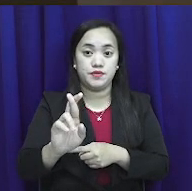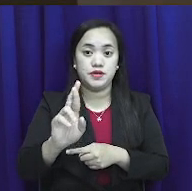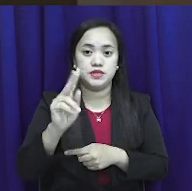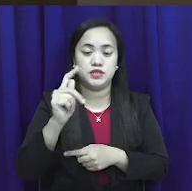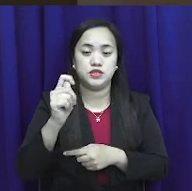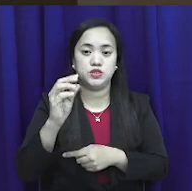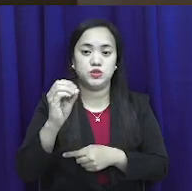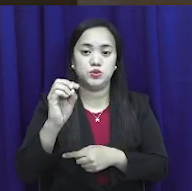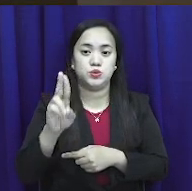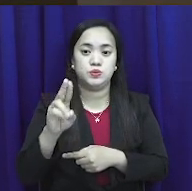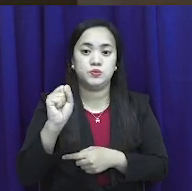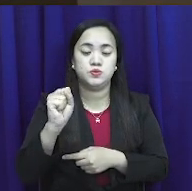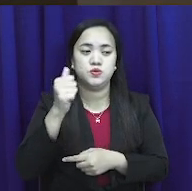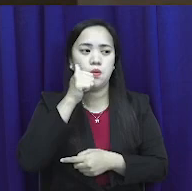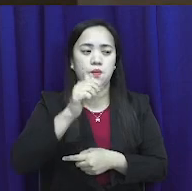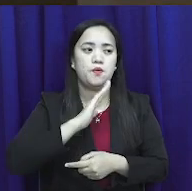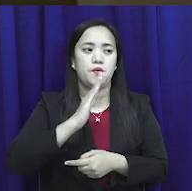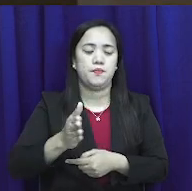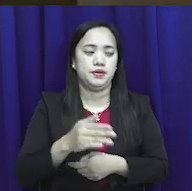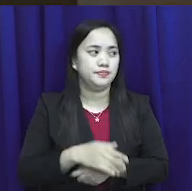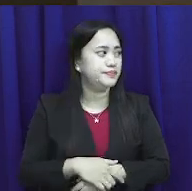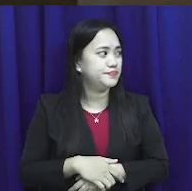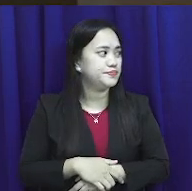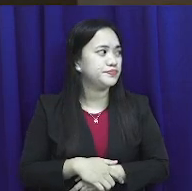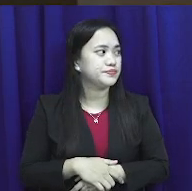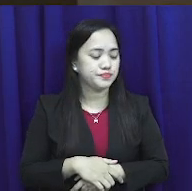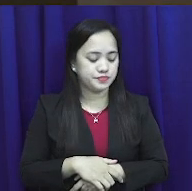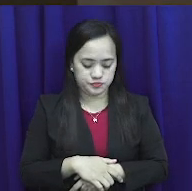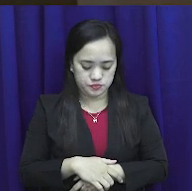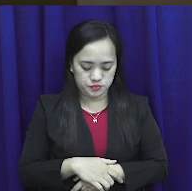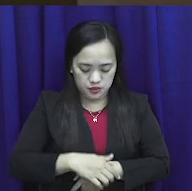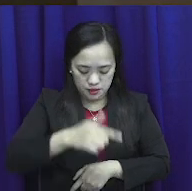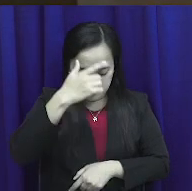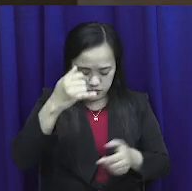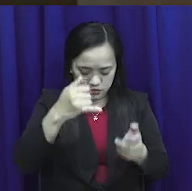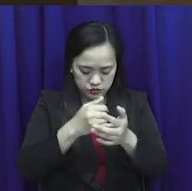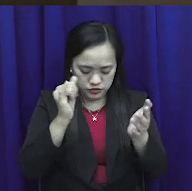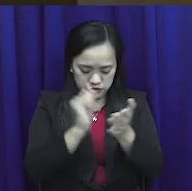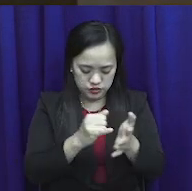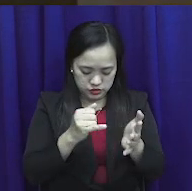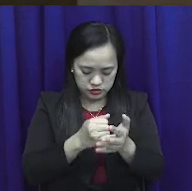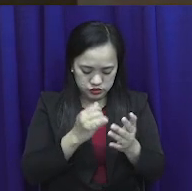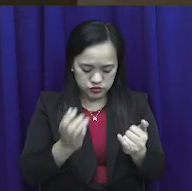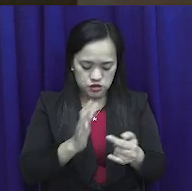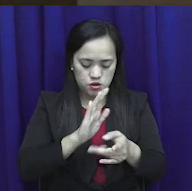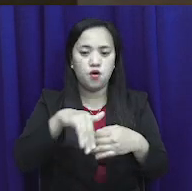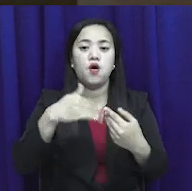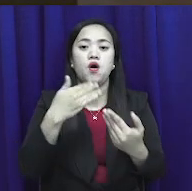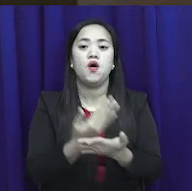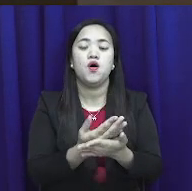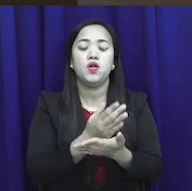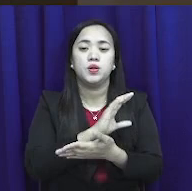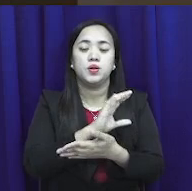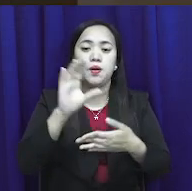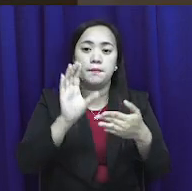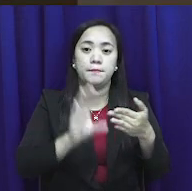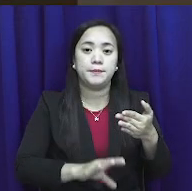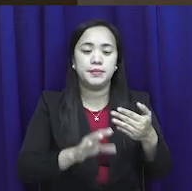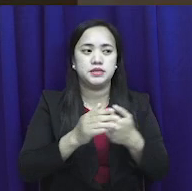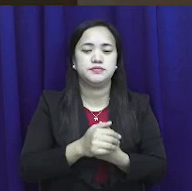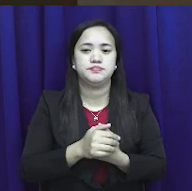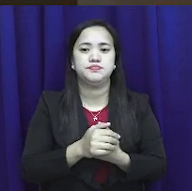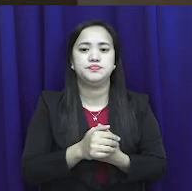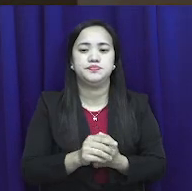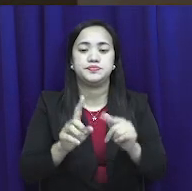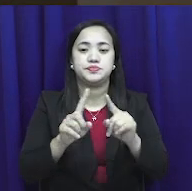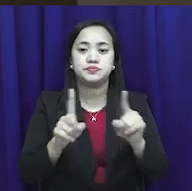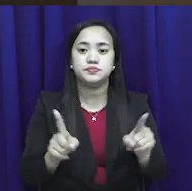Gusto kong gamitin kasi itong sa virtuous woman po na ito dahil ito complete package para isang sa isang babae is sa isang huwaran na